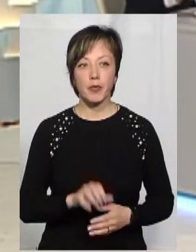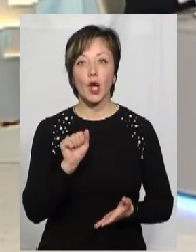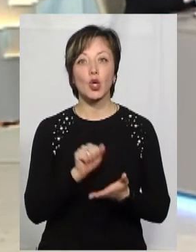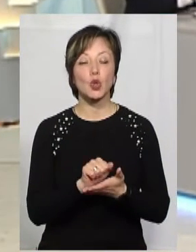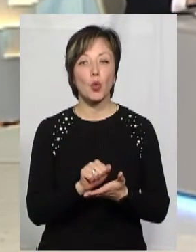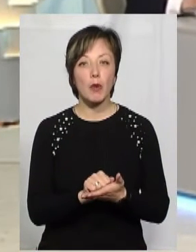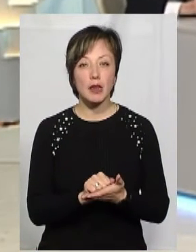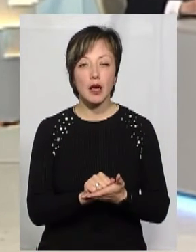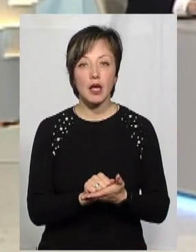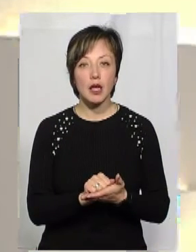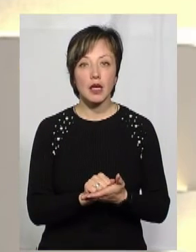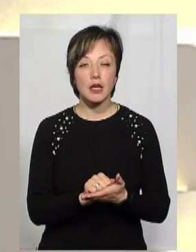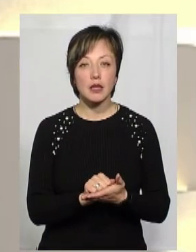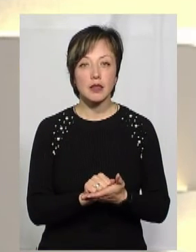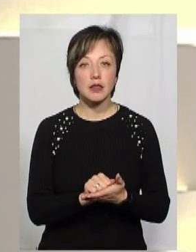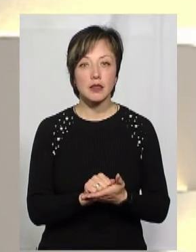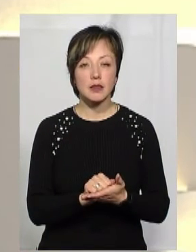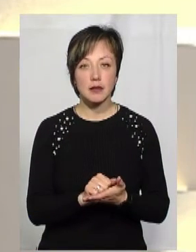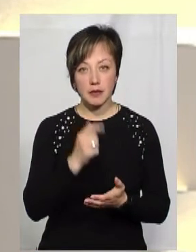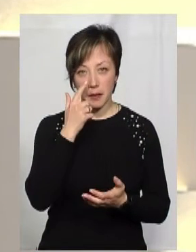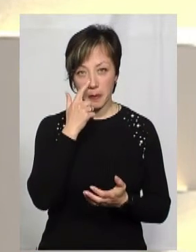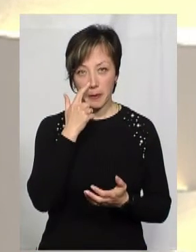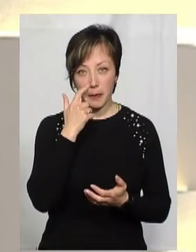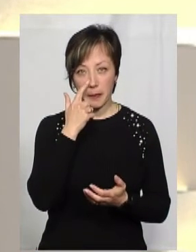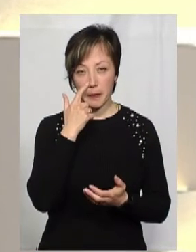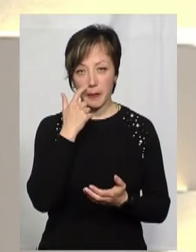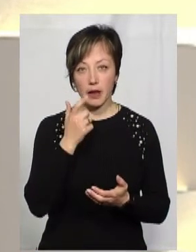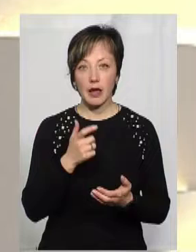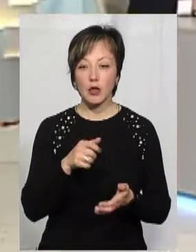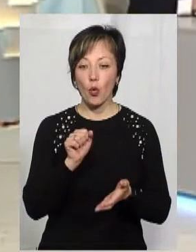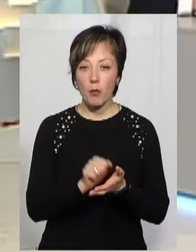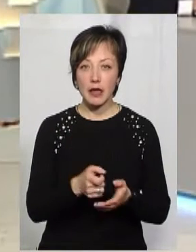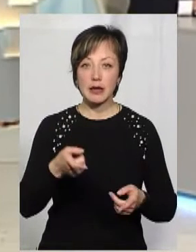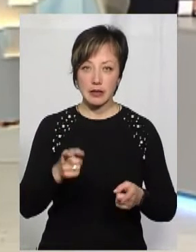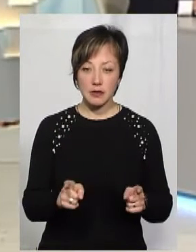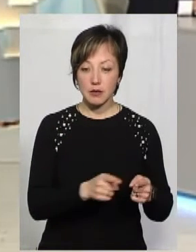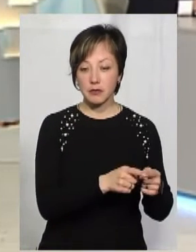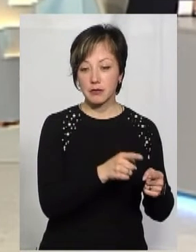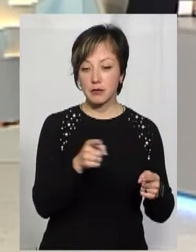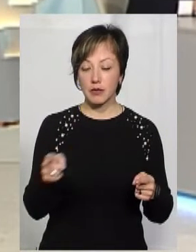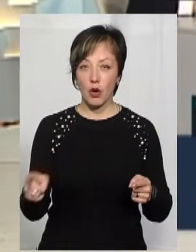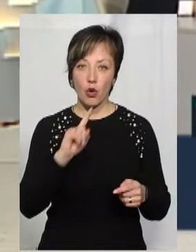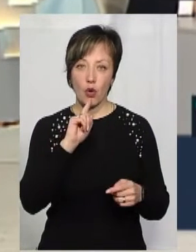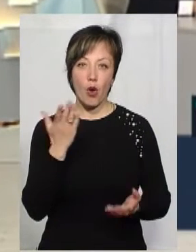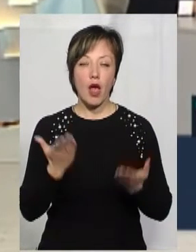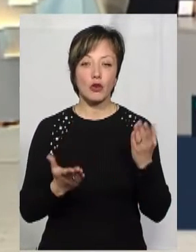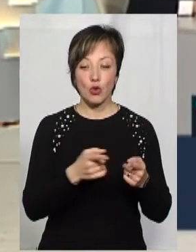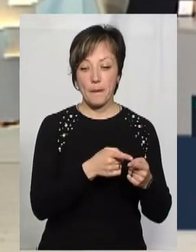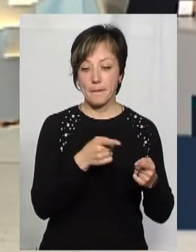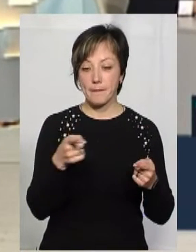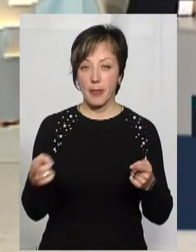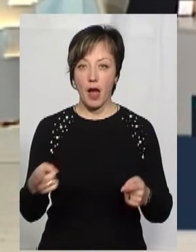Документи, хочу запитати, документи мають силу, чинні протягом року? В разі, якщо протягом